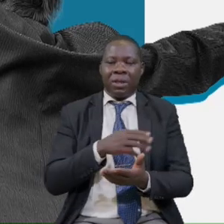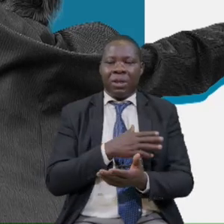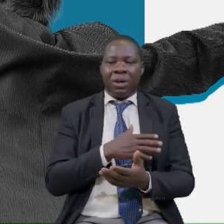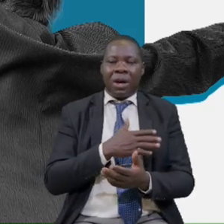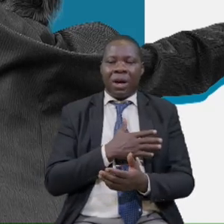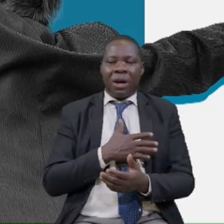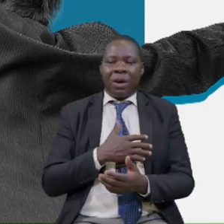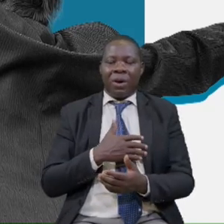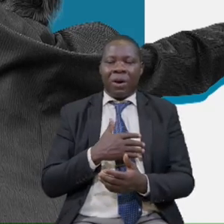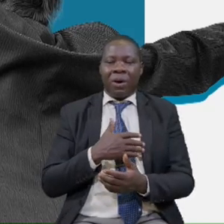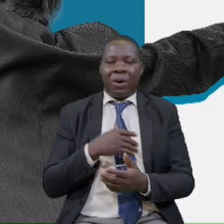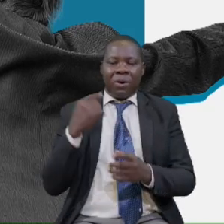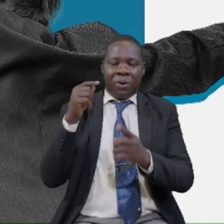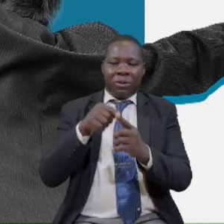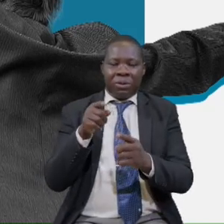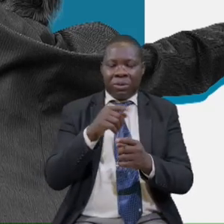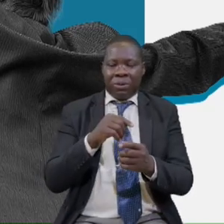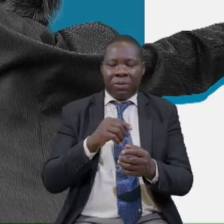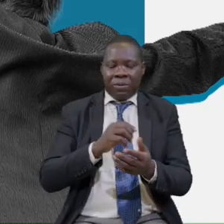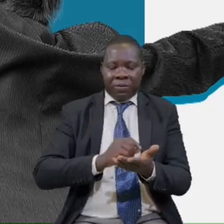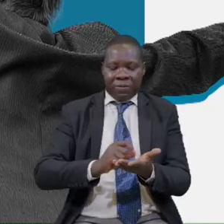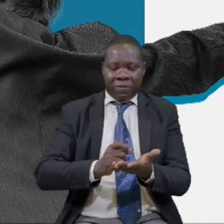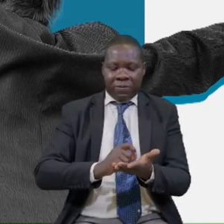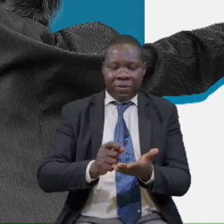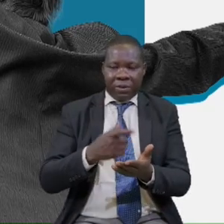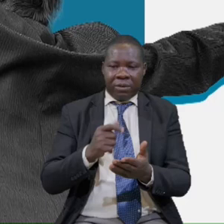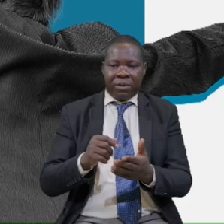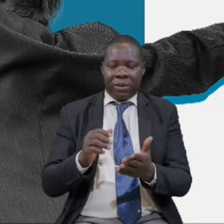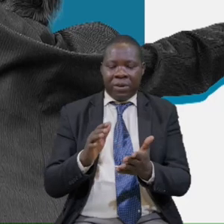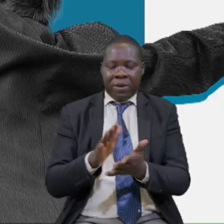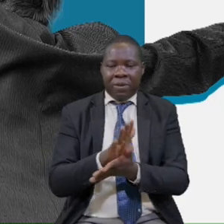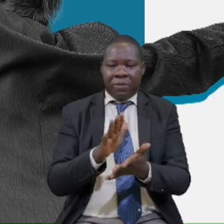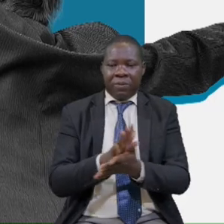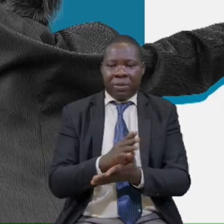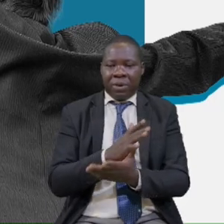que vos coordonnées soient prises.